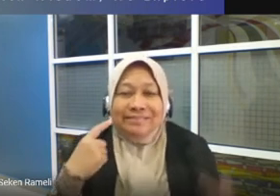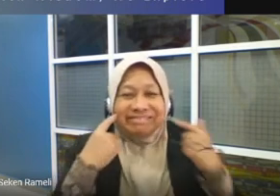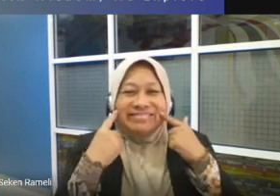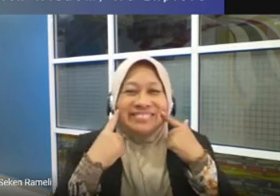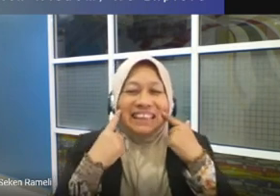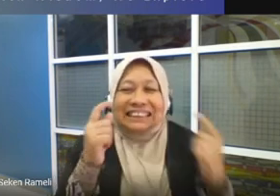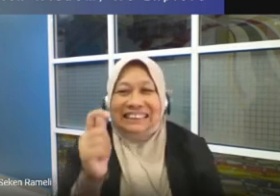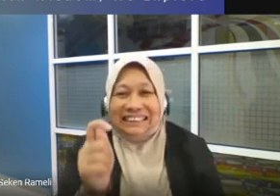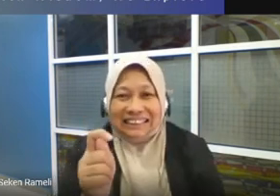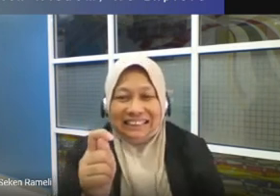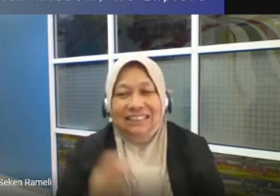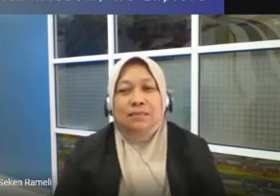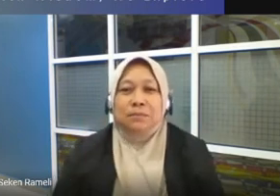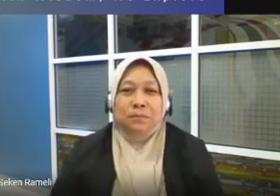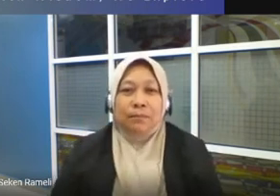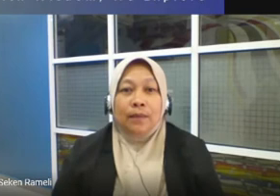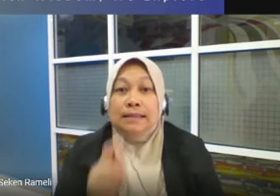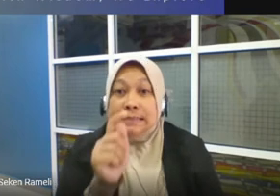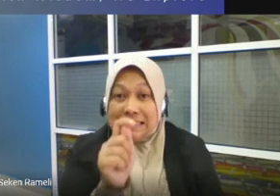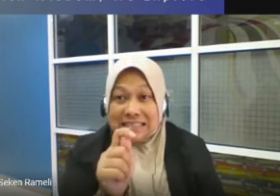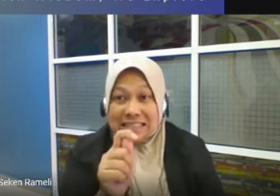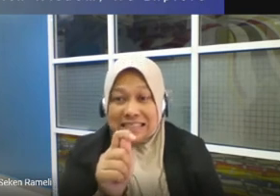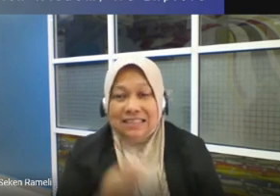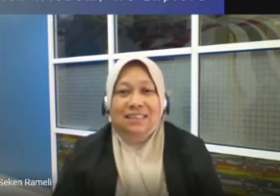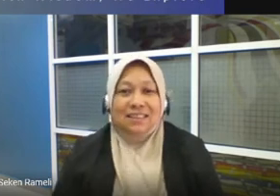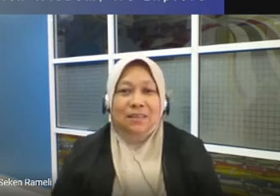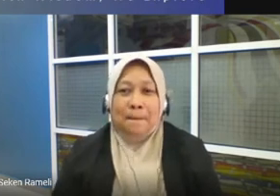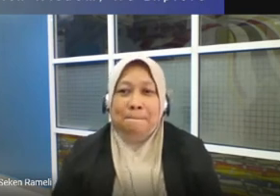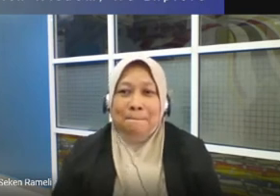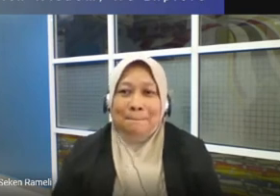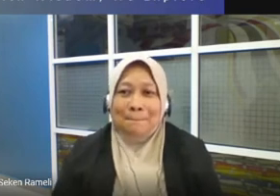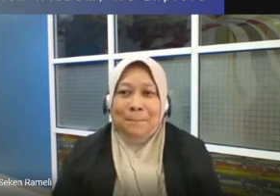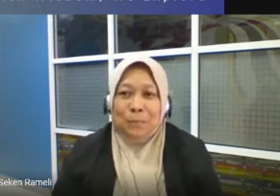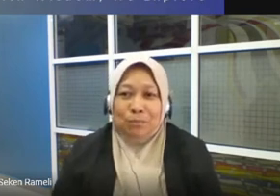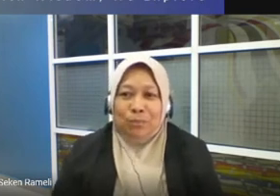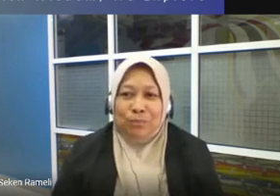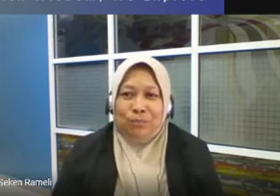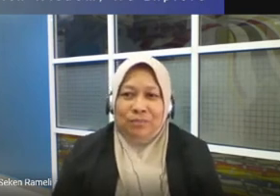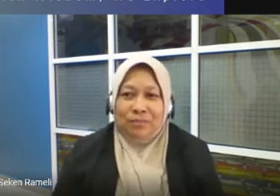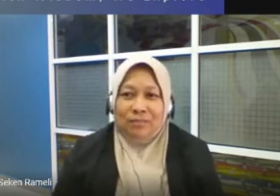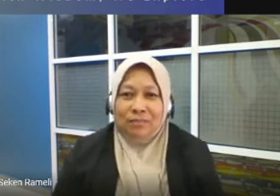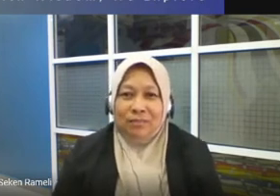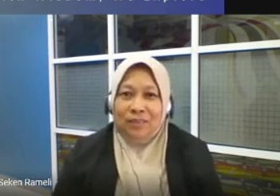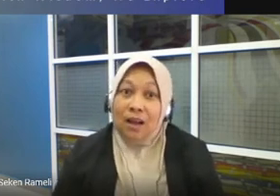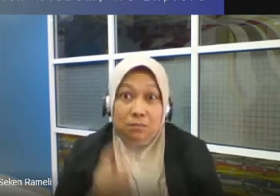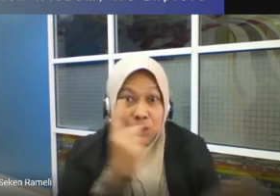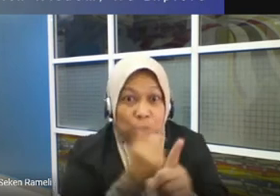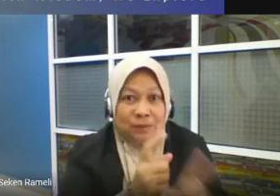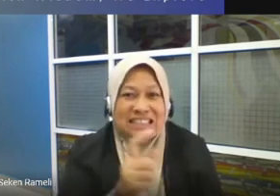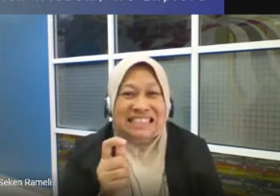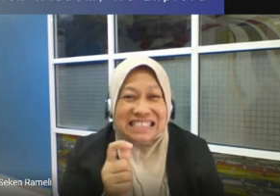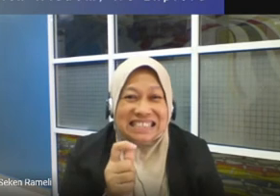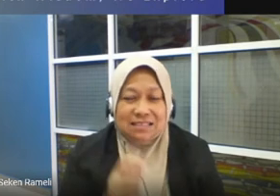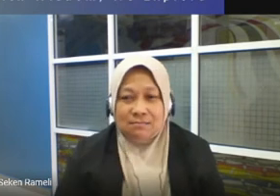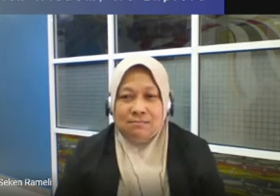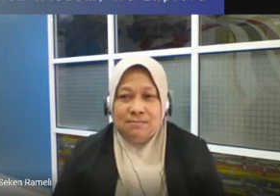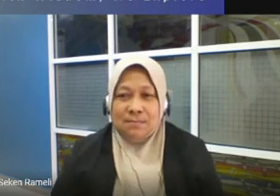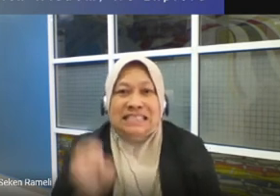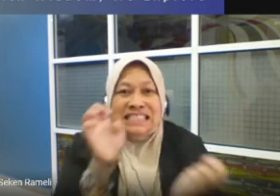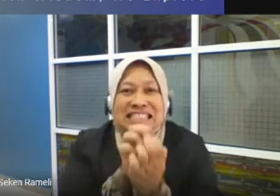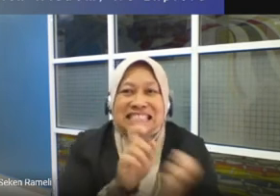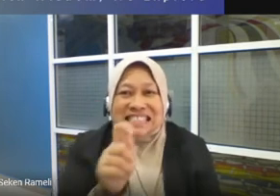pun automatically akan jadi T, jadi senyum. Okay? Ya kan Puan Nana, kalau dulu bila kita sebut T tu betul-betul gigi bertemu dengan gigi,